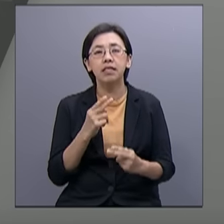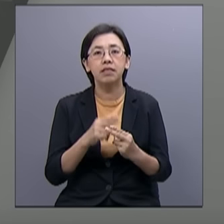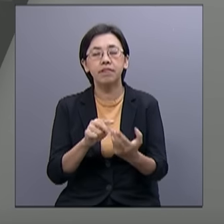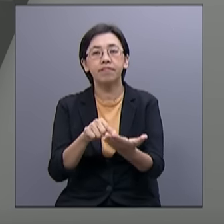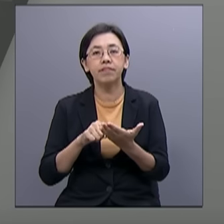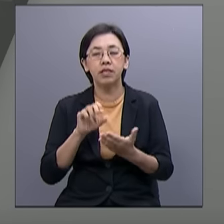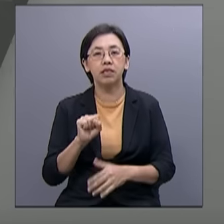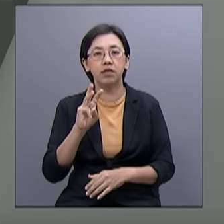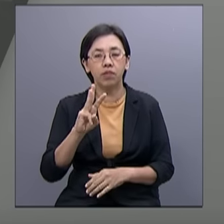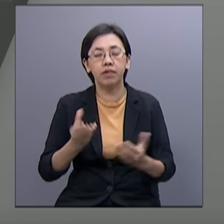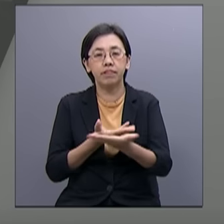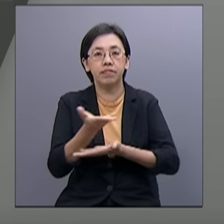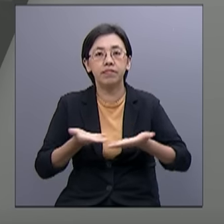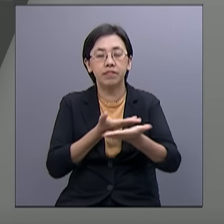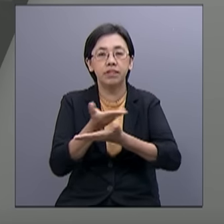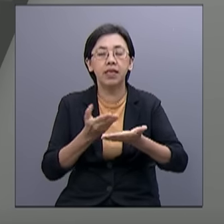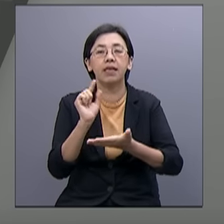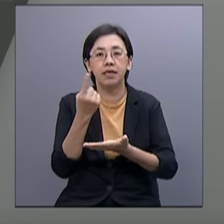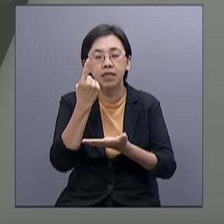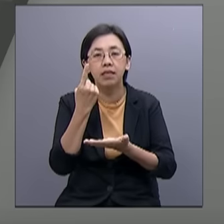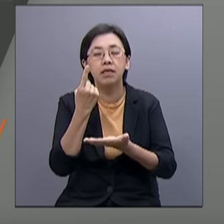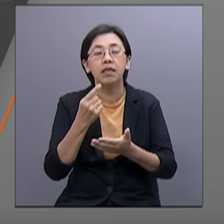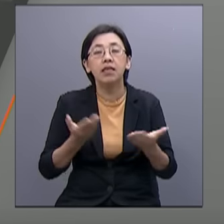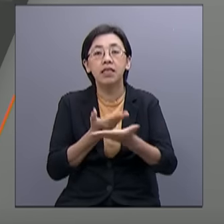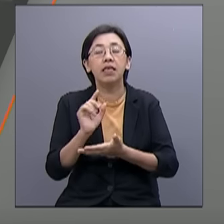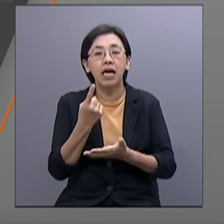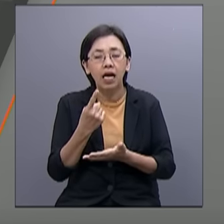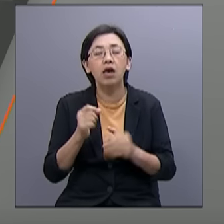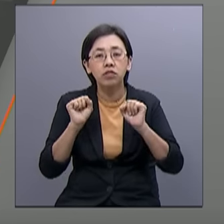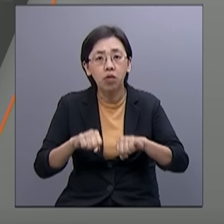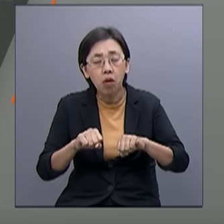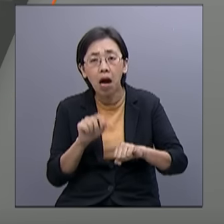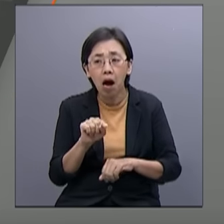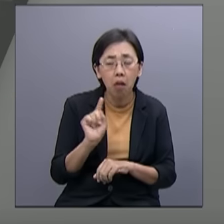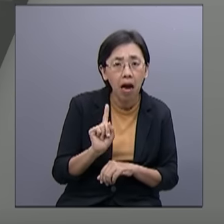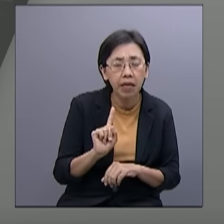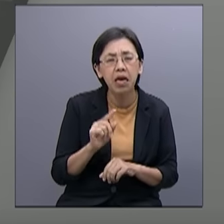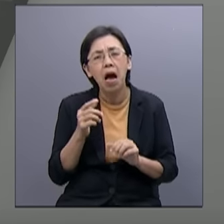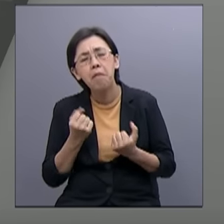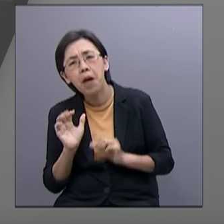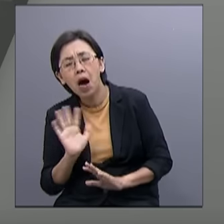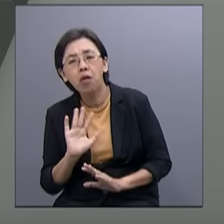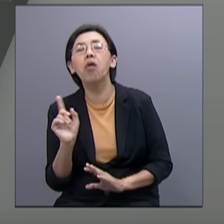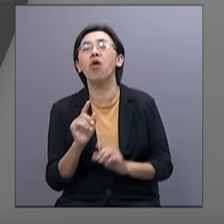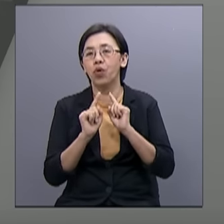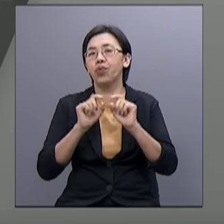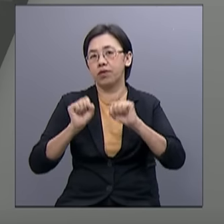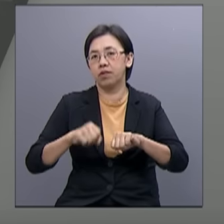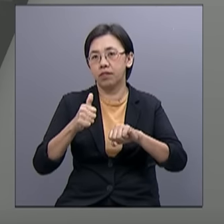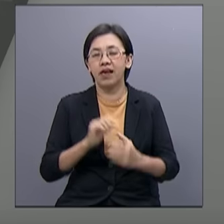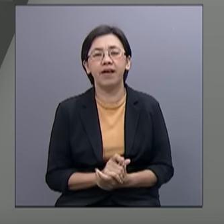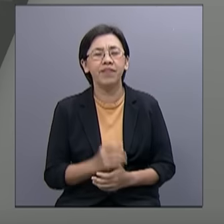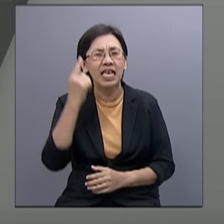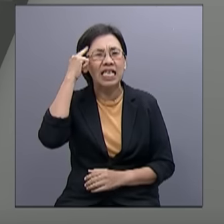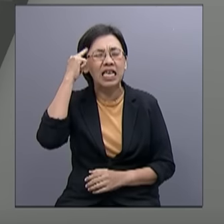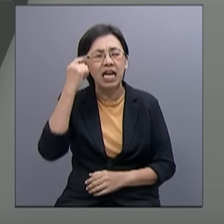ฒิสภาพิจารณากันอีกสักทีนึงก่อนที่จะเคาะลงไปว่าเอาใครไม่เอาใครบ้างนะคะดังนั้นก็เลยมองว่ามันไม่น่าจะ